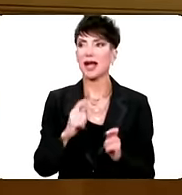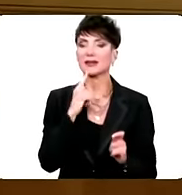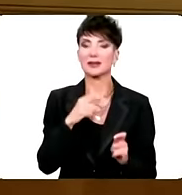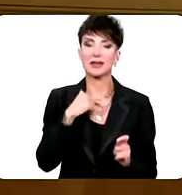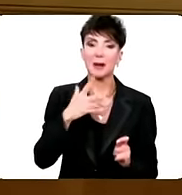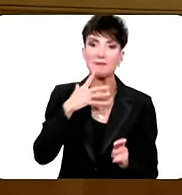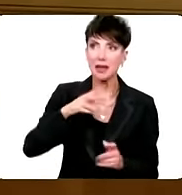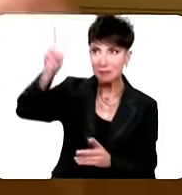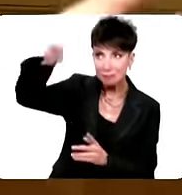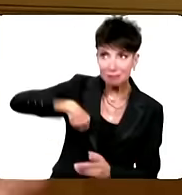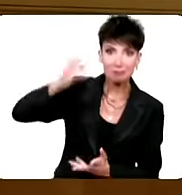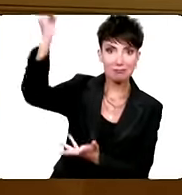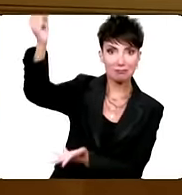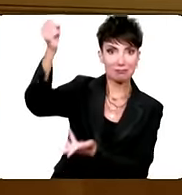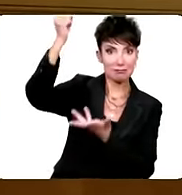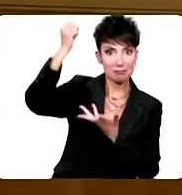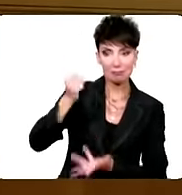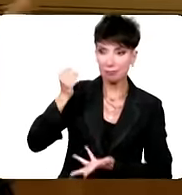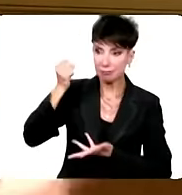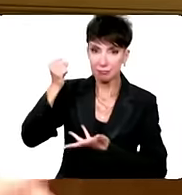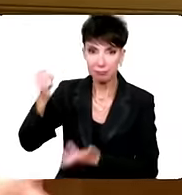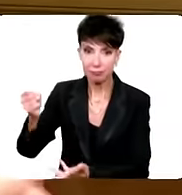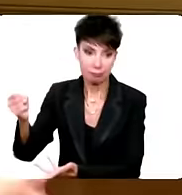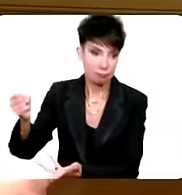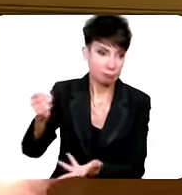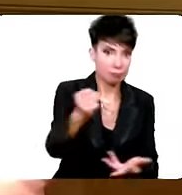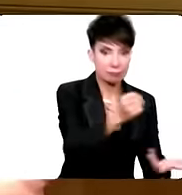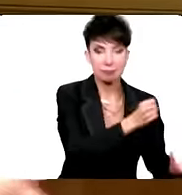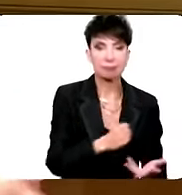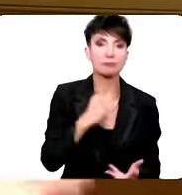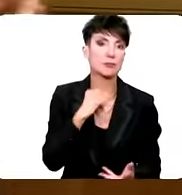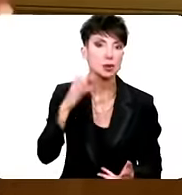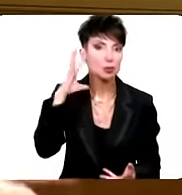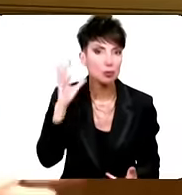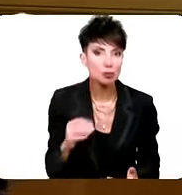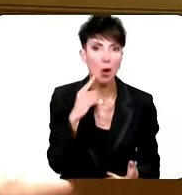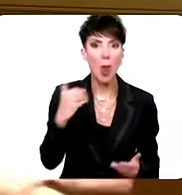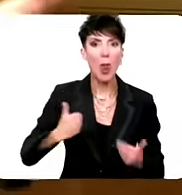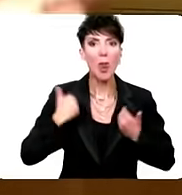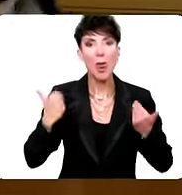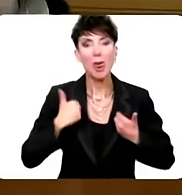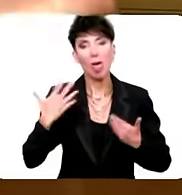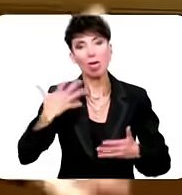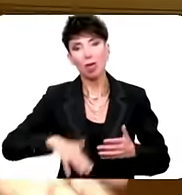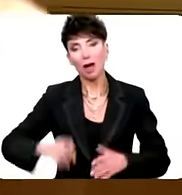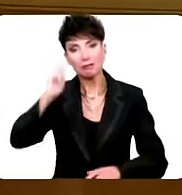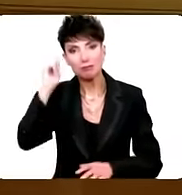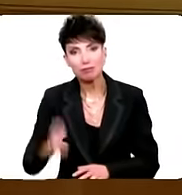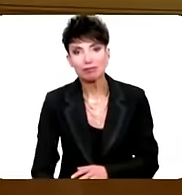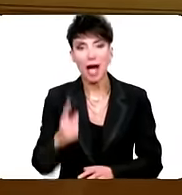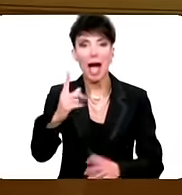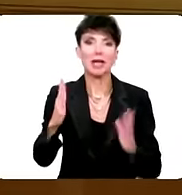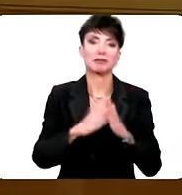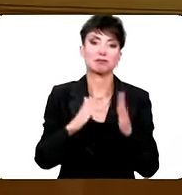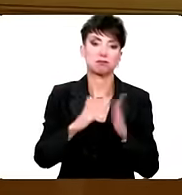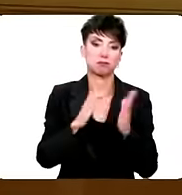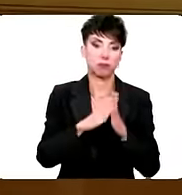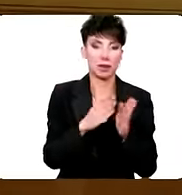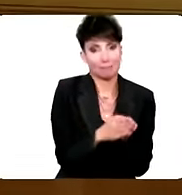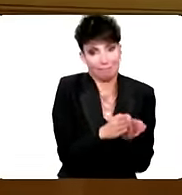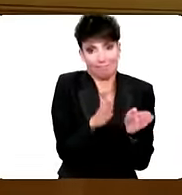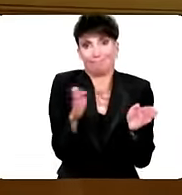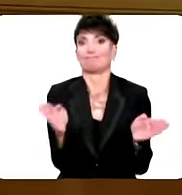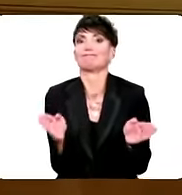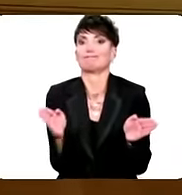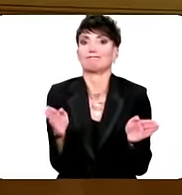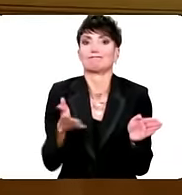νέο πρόγραμμα σπίτι μου, όπως το πρώτο, για πολύ περισσότερους νέους, που είπαμε μάλιστα το πάμε και μέχρι την ηλικία των 50, για